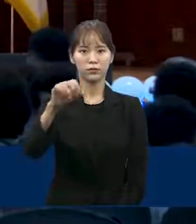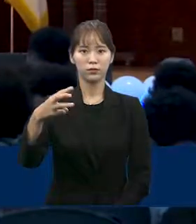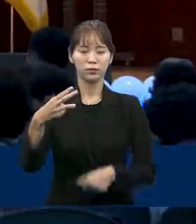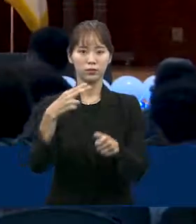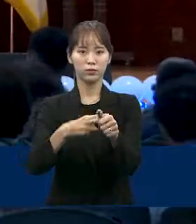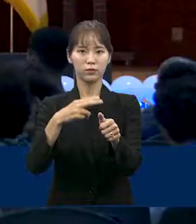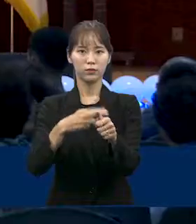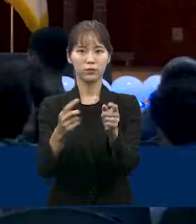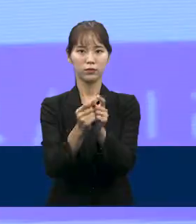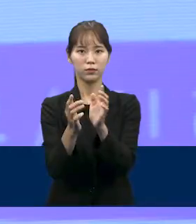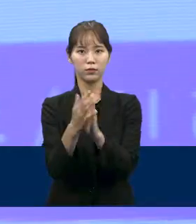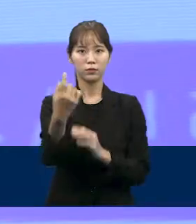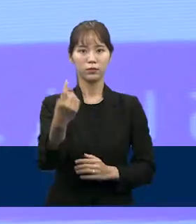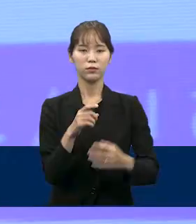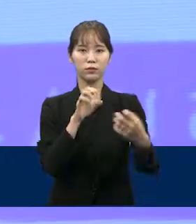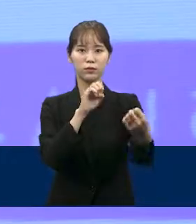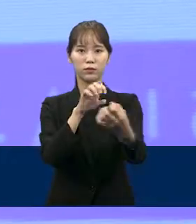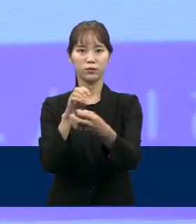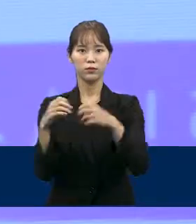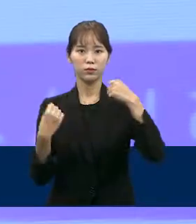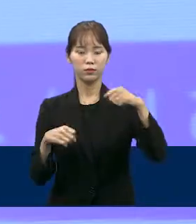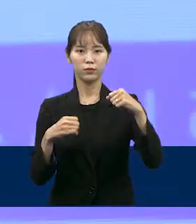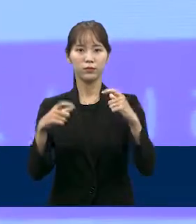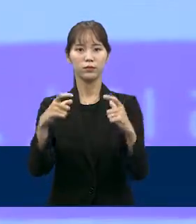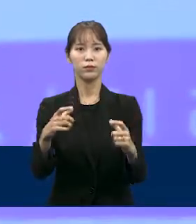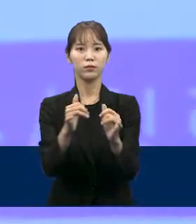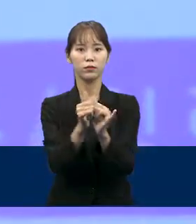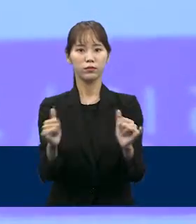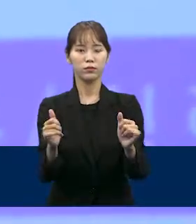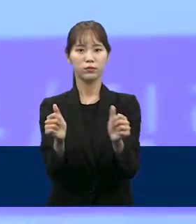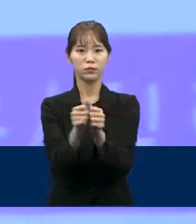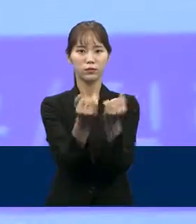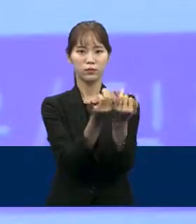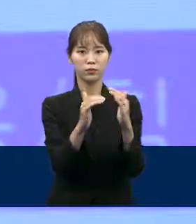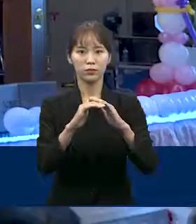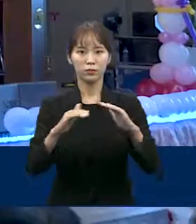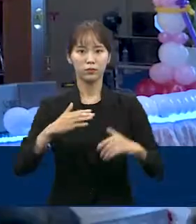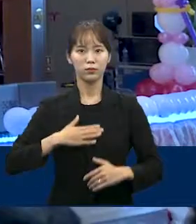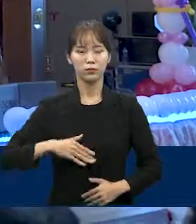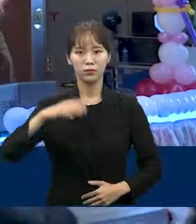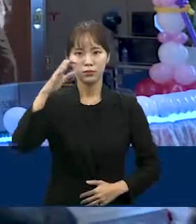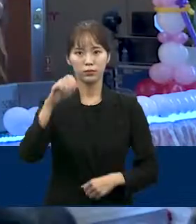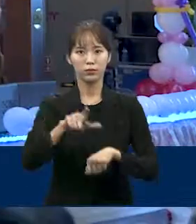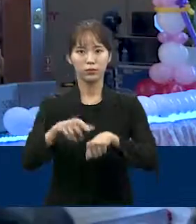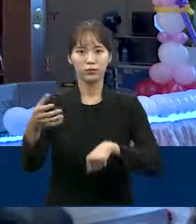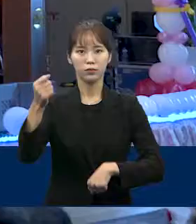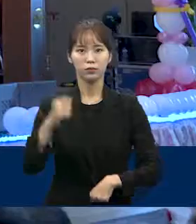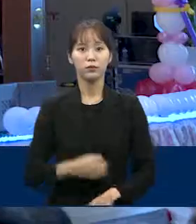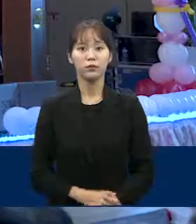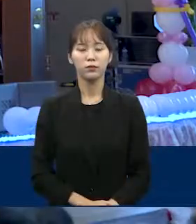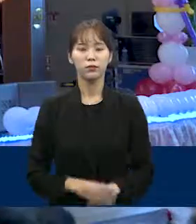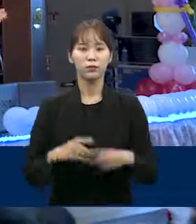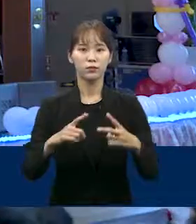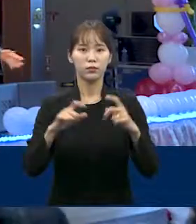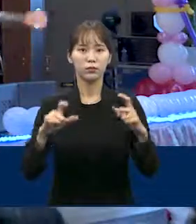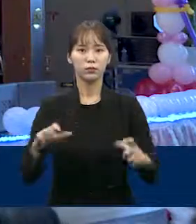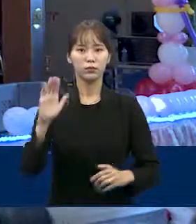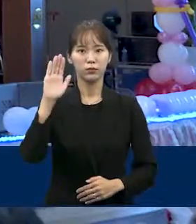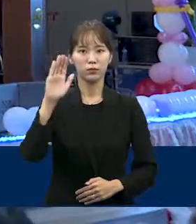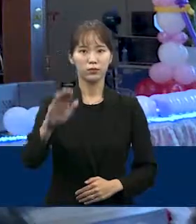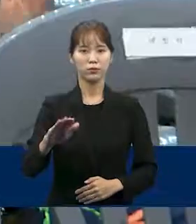함께하는 양성평등 토크콘서트 가지는 죄 꾸민 죄와 양 성향 등에 대해 알아보는 시간을 가졌습니다